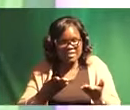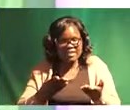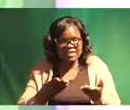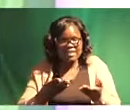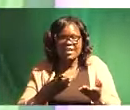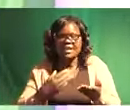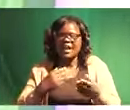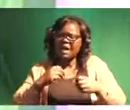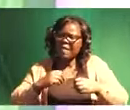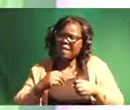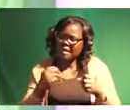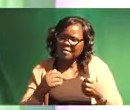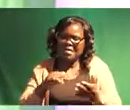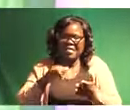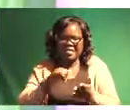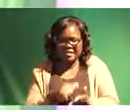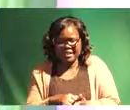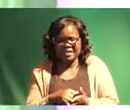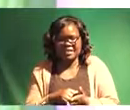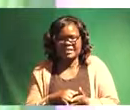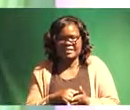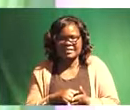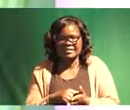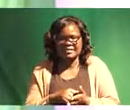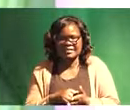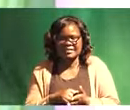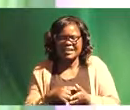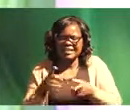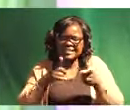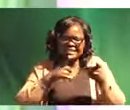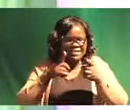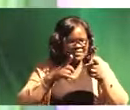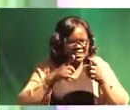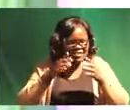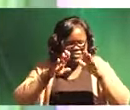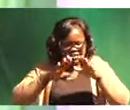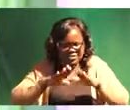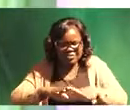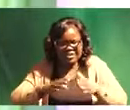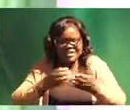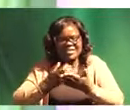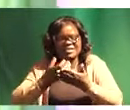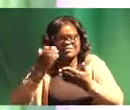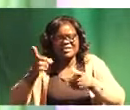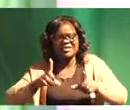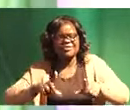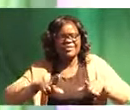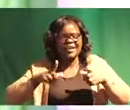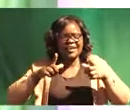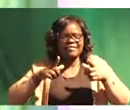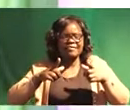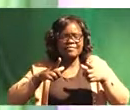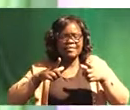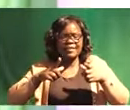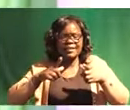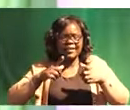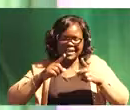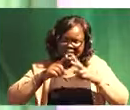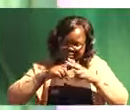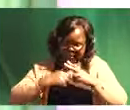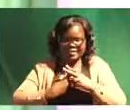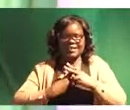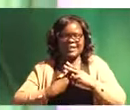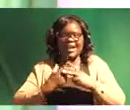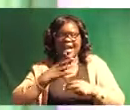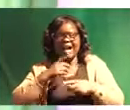mimi ninafurahi ya kwamba safari ya kupunguza gharama ya maisha imeanza,